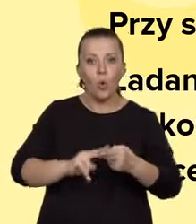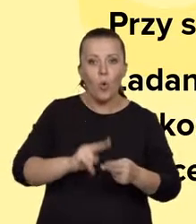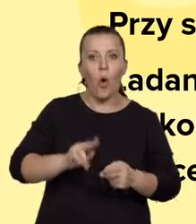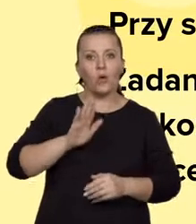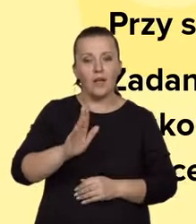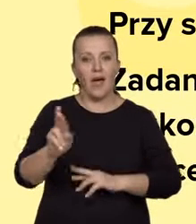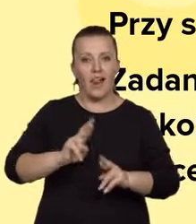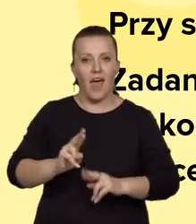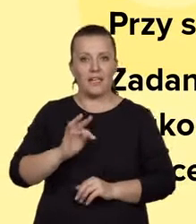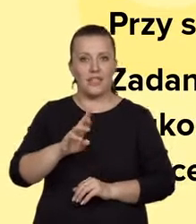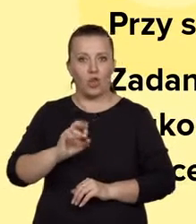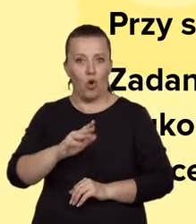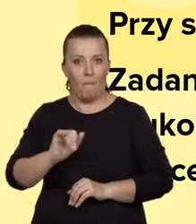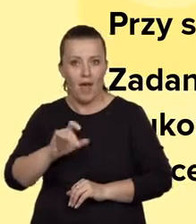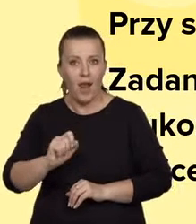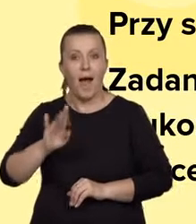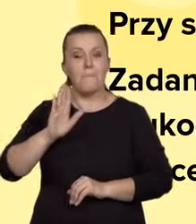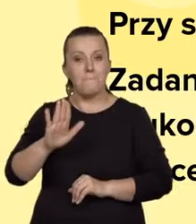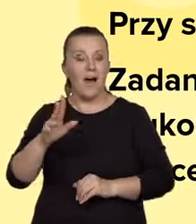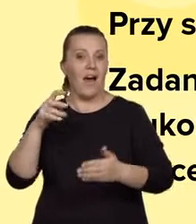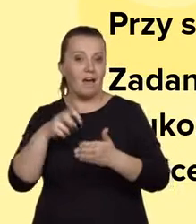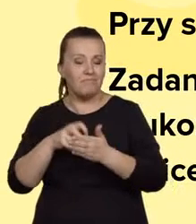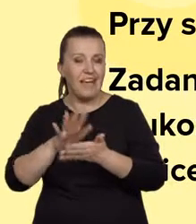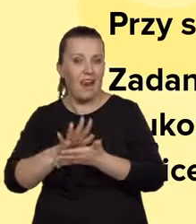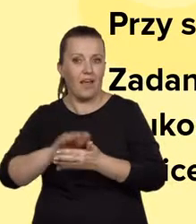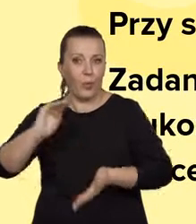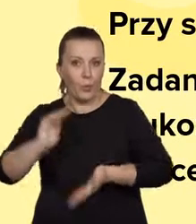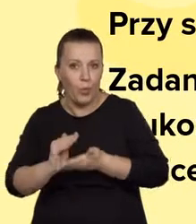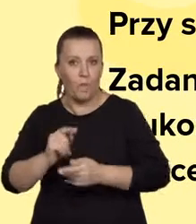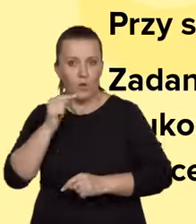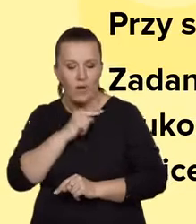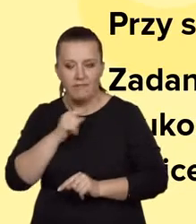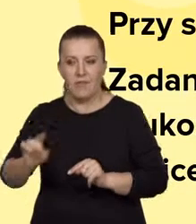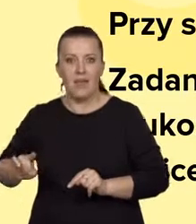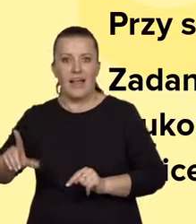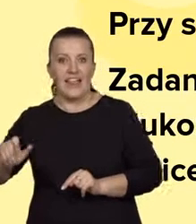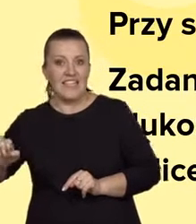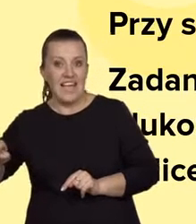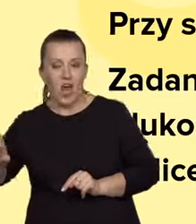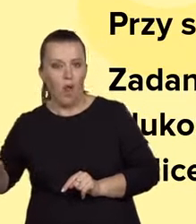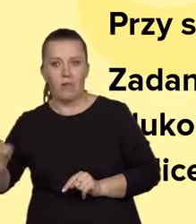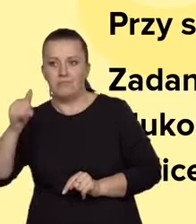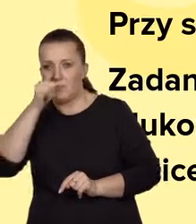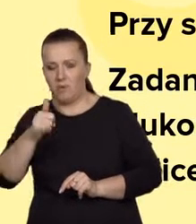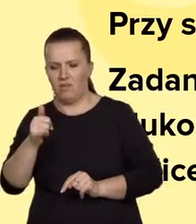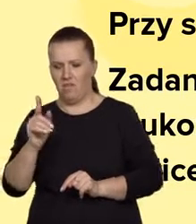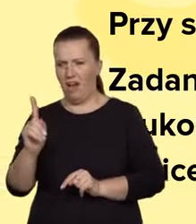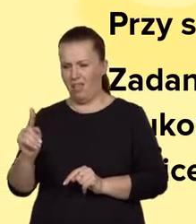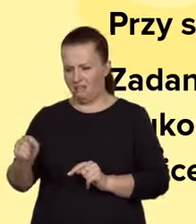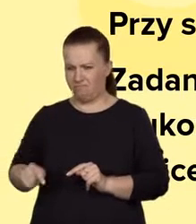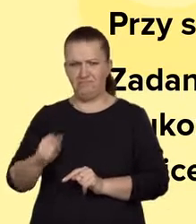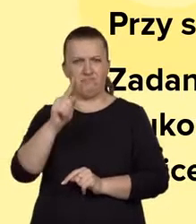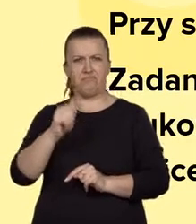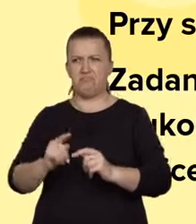ma właściwości redukujące, a glicerol tej reakcji nie ulega, ale odpowiedź ta pozostaje w sprzeczności z